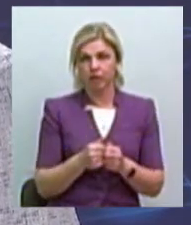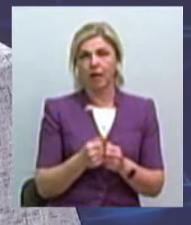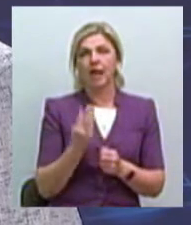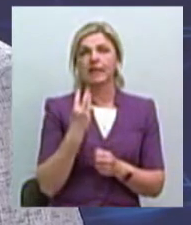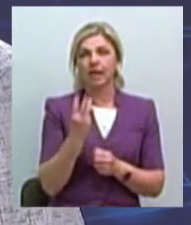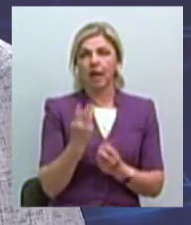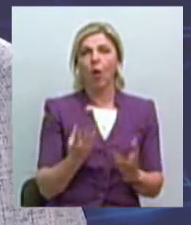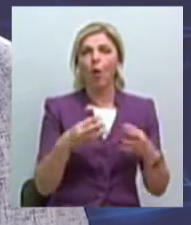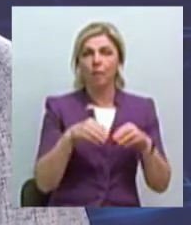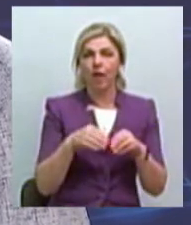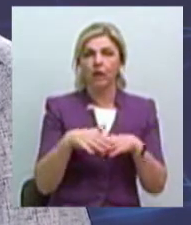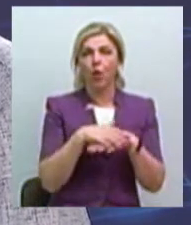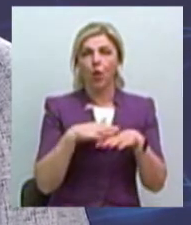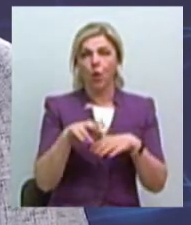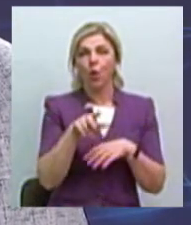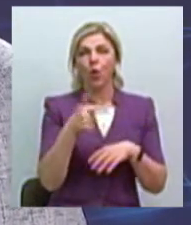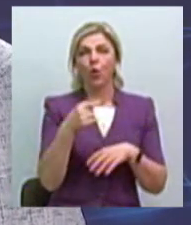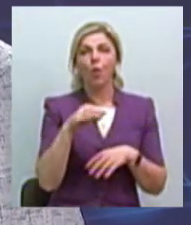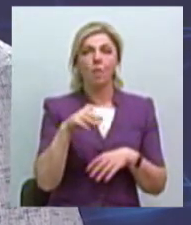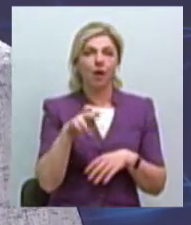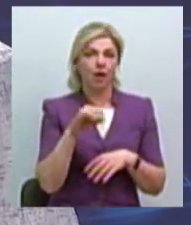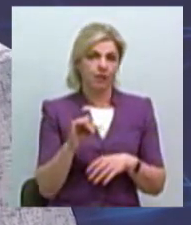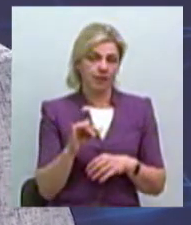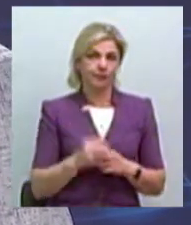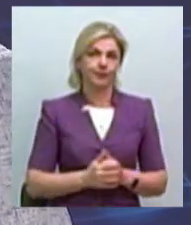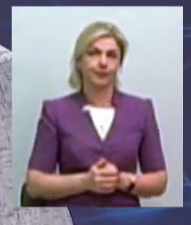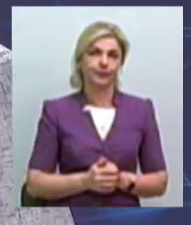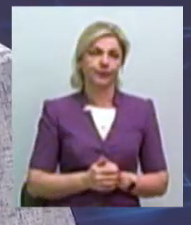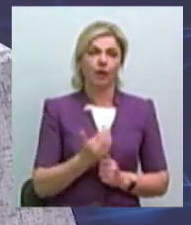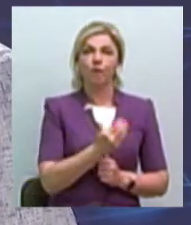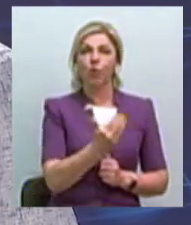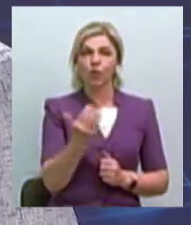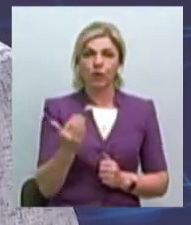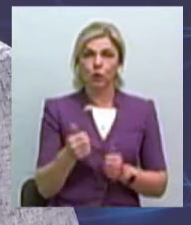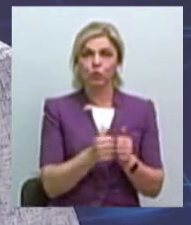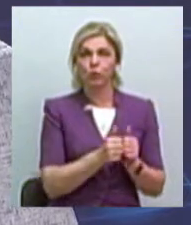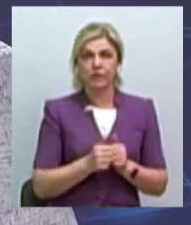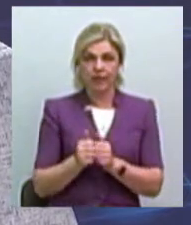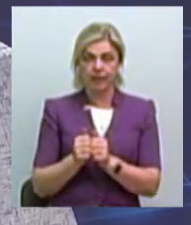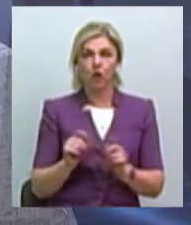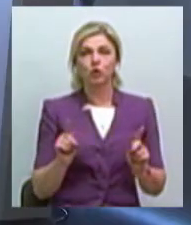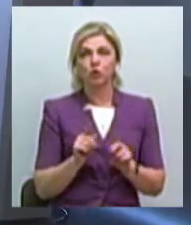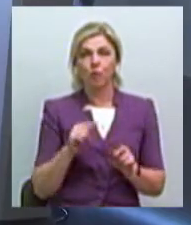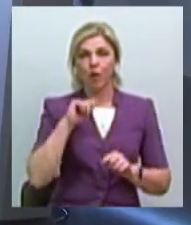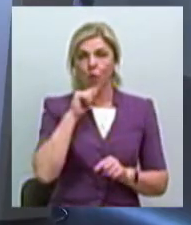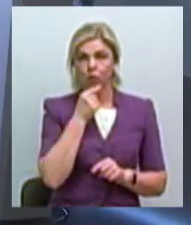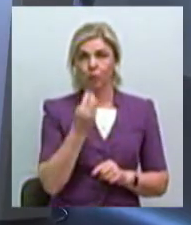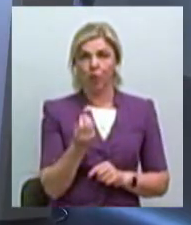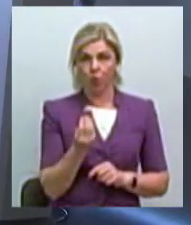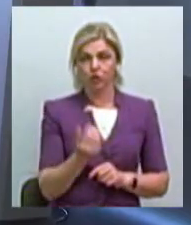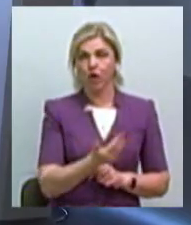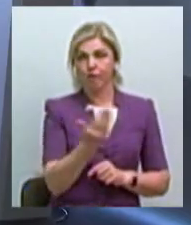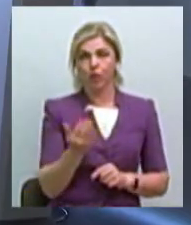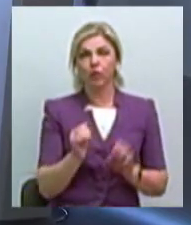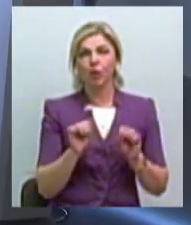об'єднані територіальні громади. От, і вони сусіди, і для того, щоб зекономити кошти, вони можуть